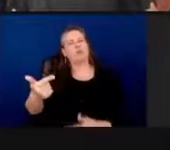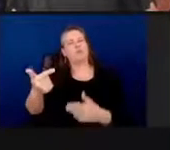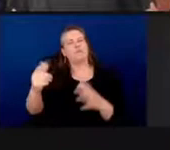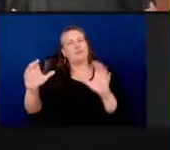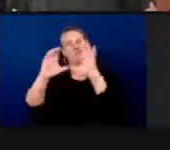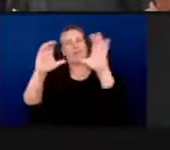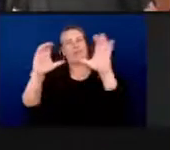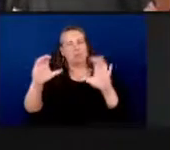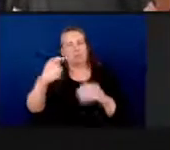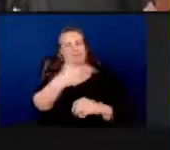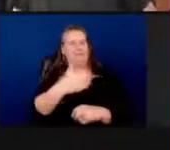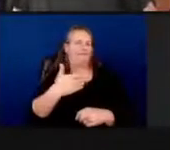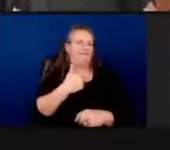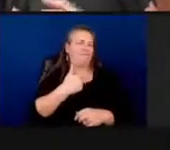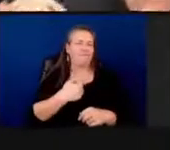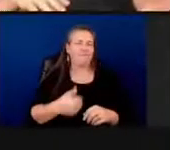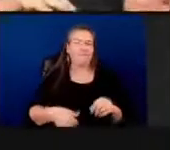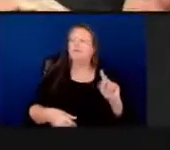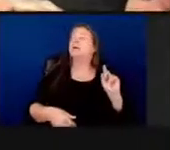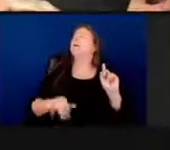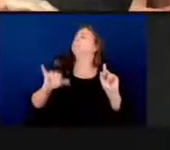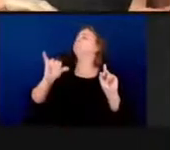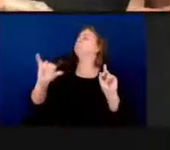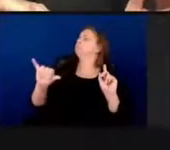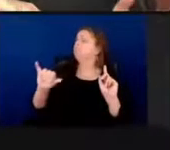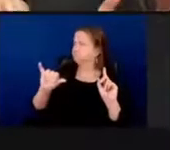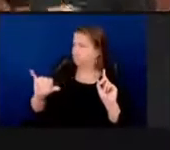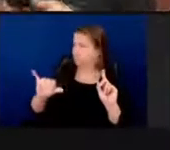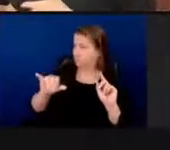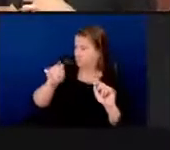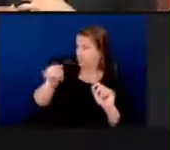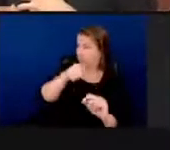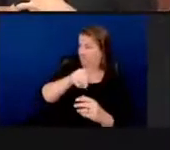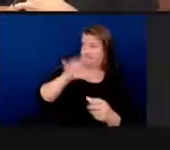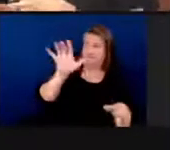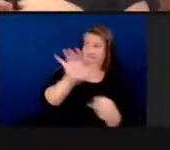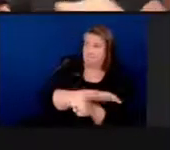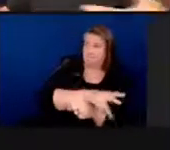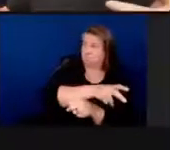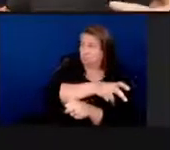wanaweza kupata vyeti pale ambapo wanajiunga na shule hizi.